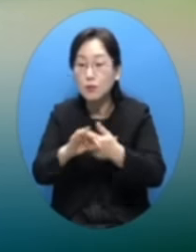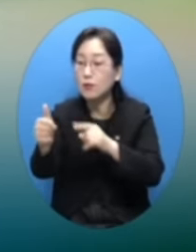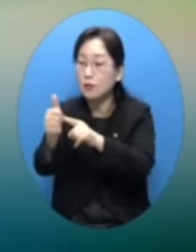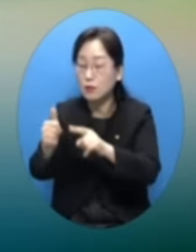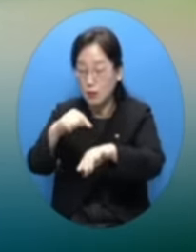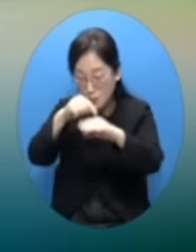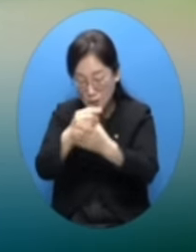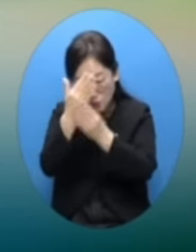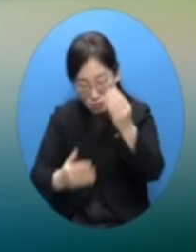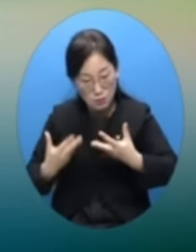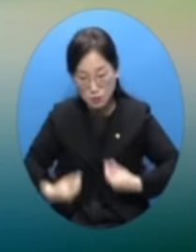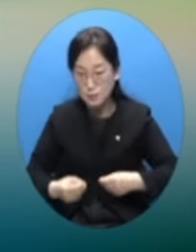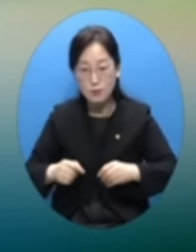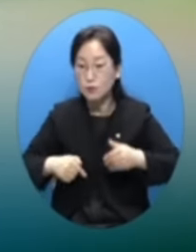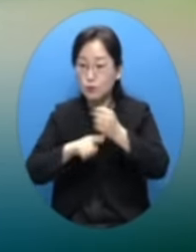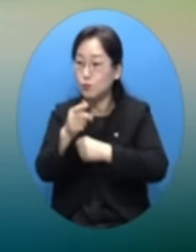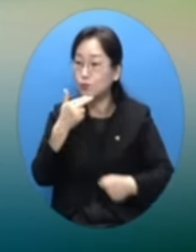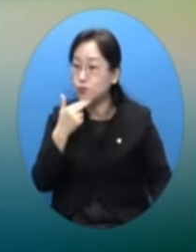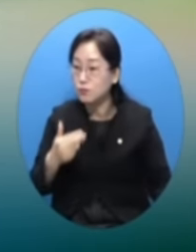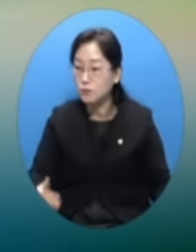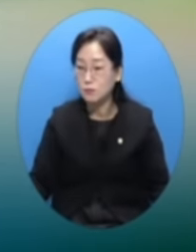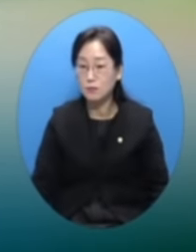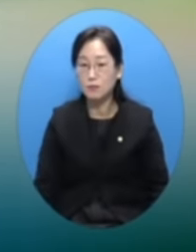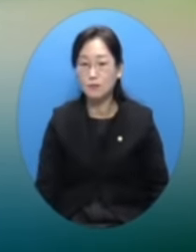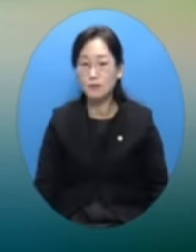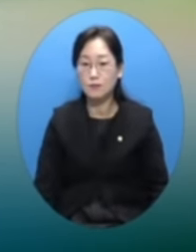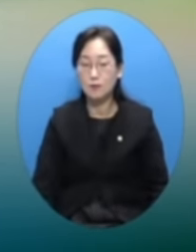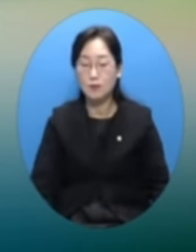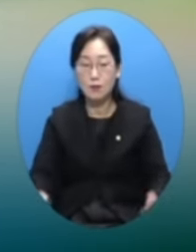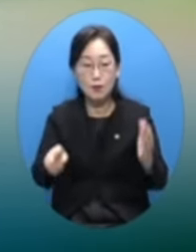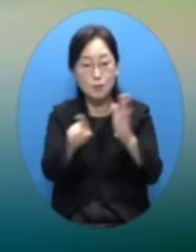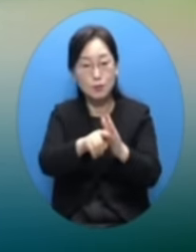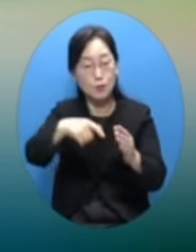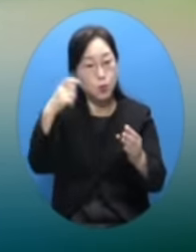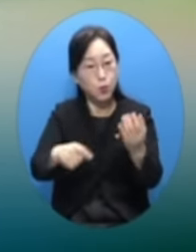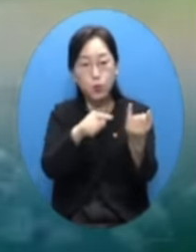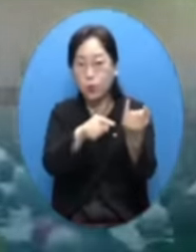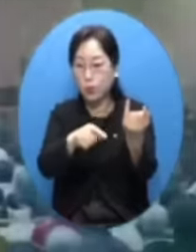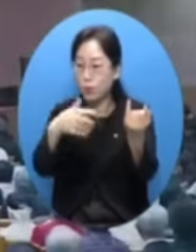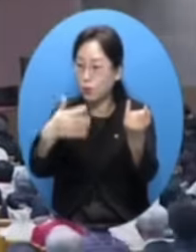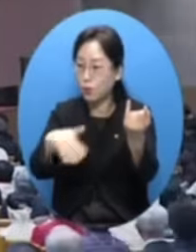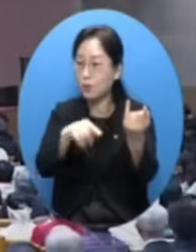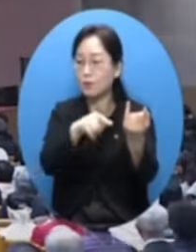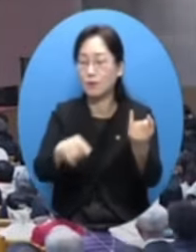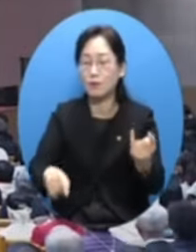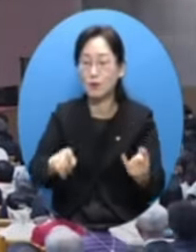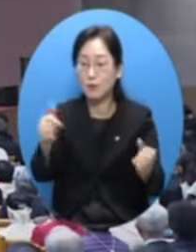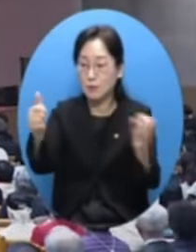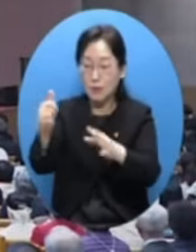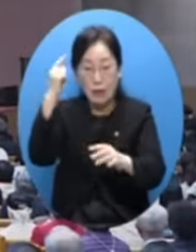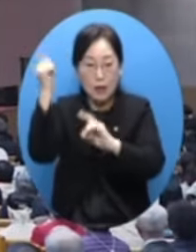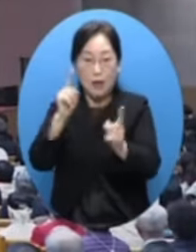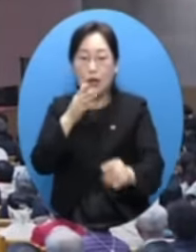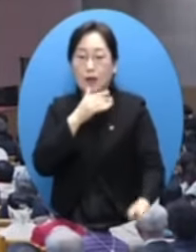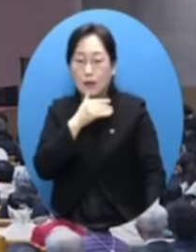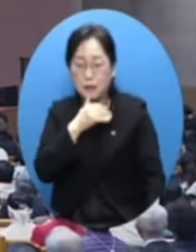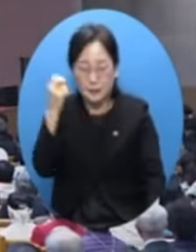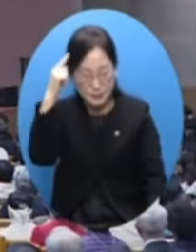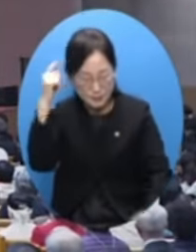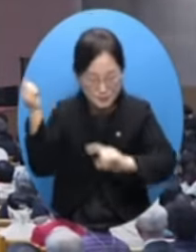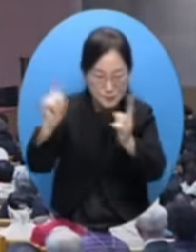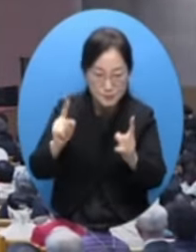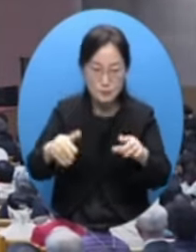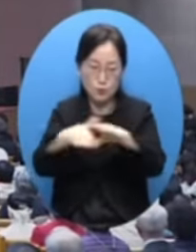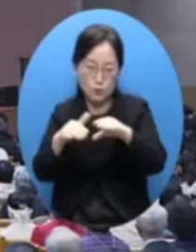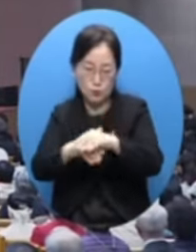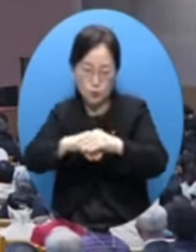이렇게 좌절하고 절망할 이유가 있겠습니까? 참 부인이 믿음이 더 좋았던 것 같아요. 그 말을 듣고 본인 정신 차려하고 다시 일어나서